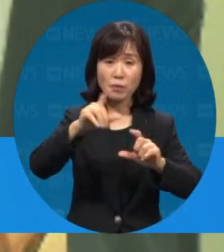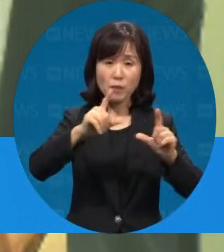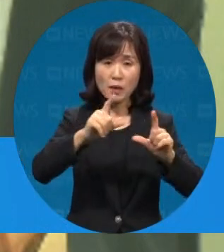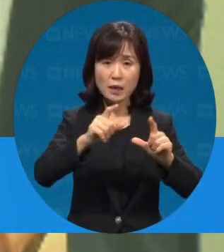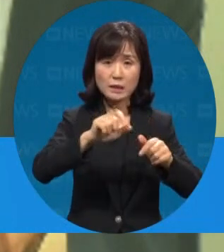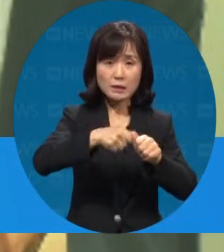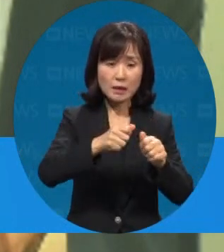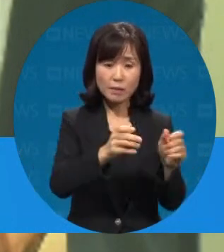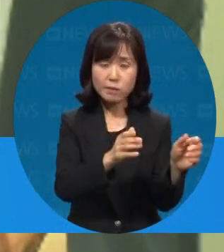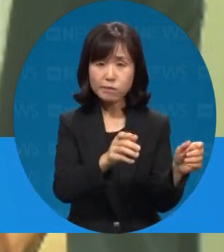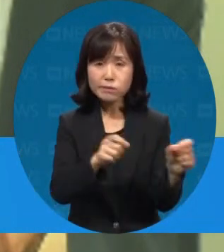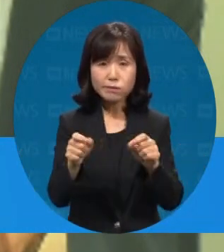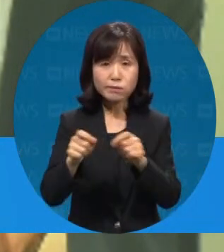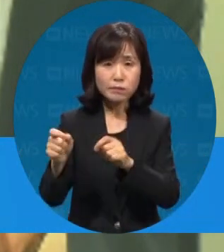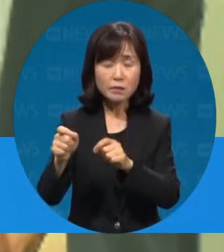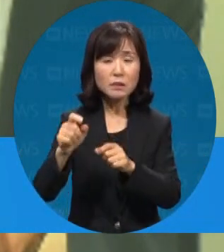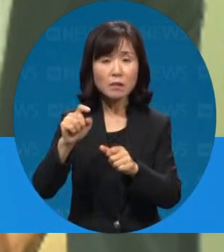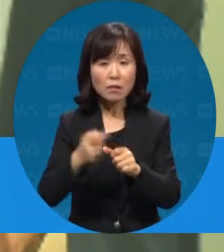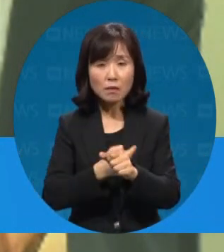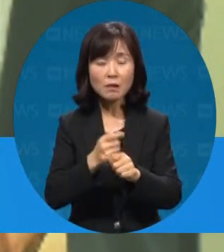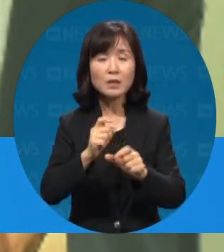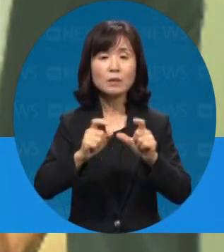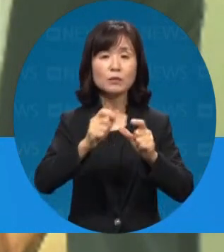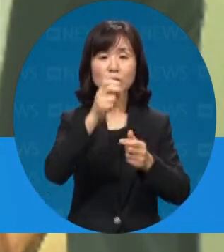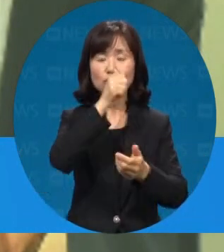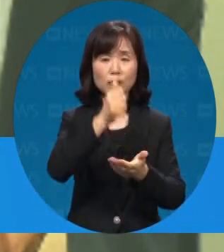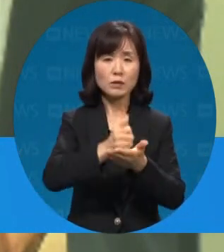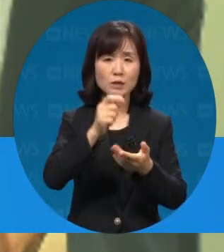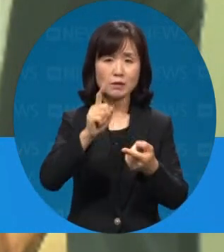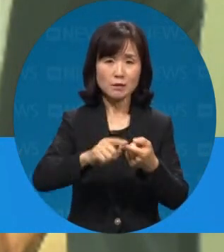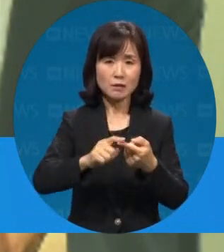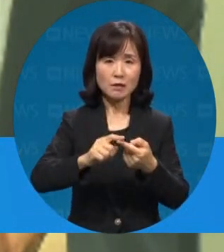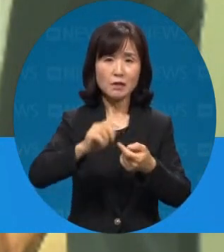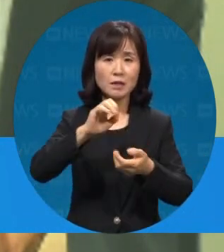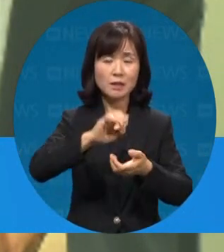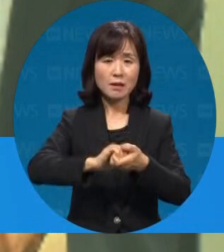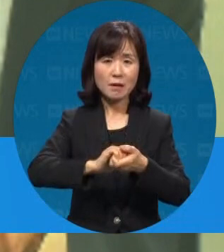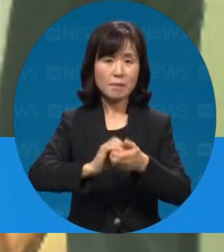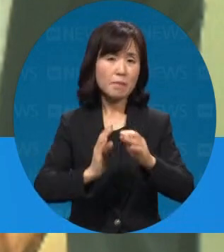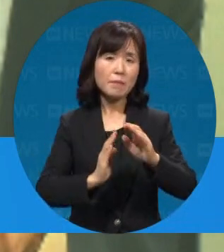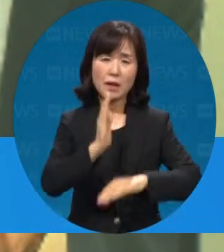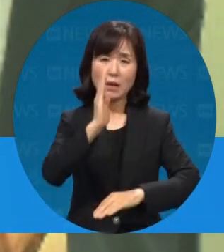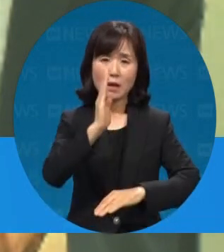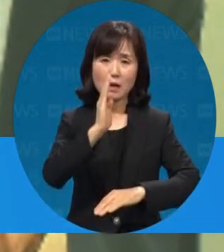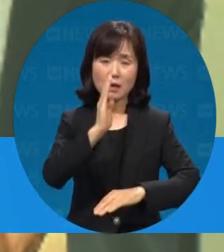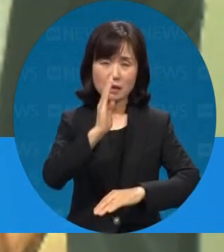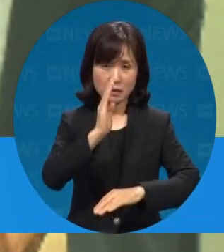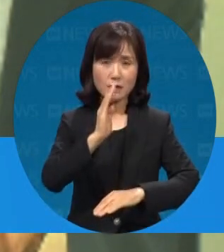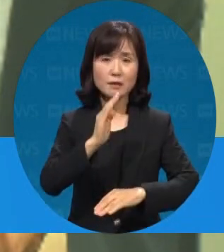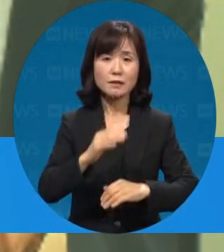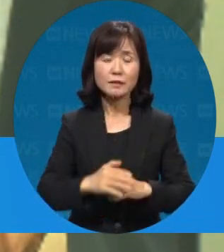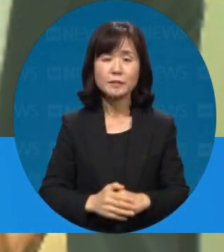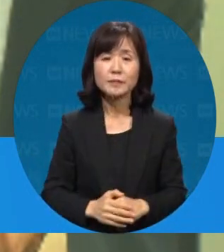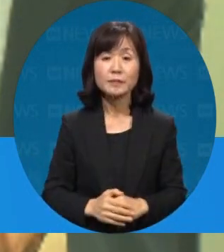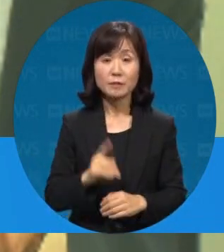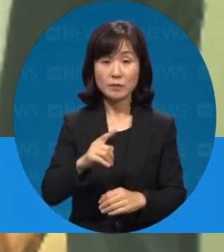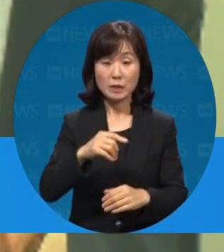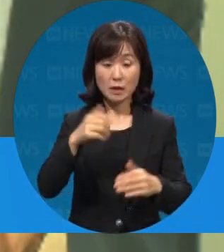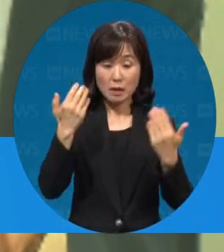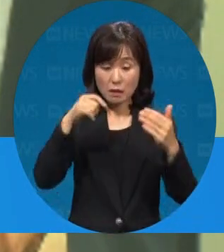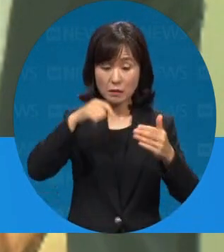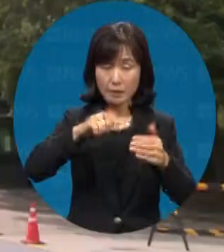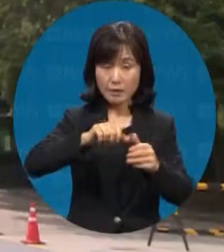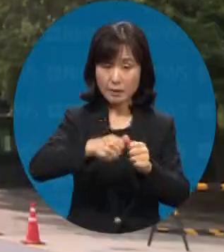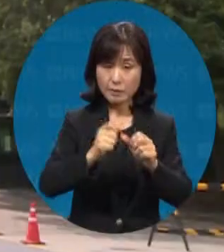일부 혐의에 대한 징계 시효가 이미 끝났습니다 학내 징계를 내릴 수 없게 된 책임을 물은 겁니다 포도의 진 태이 기잡니다